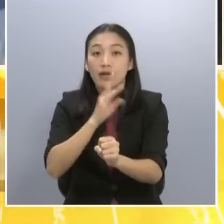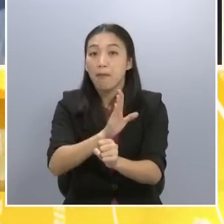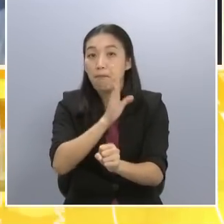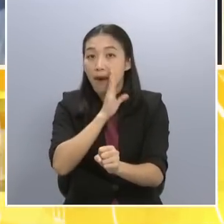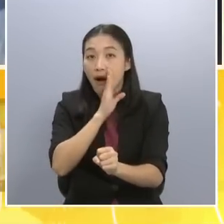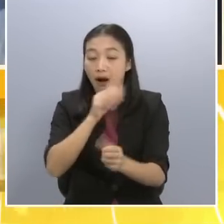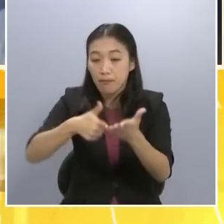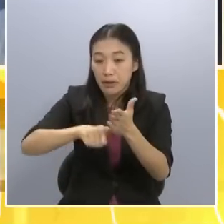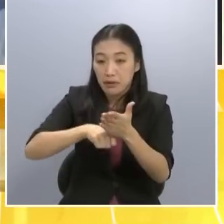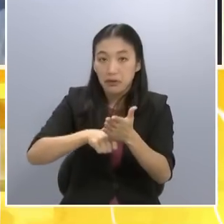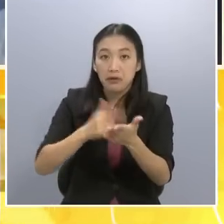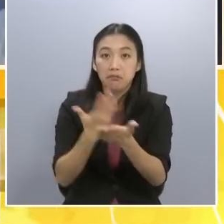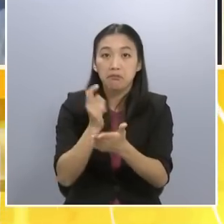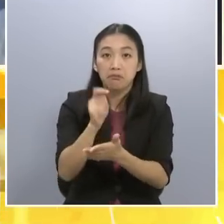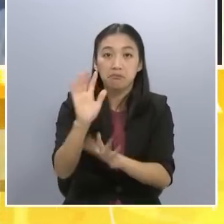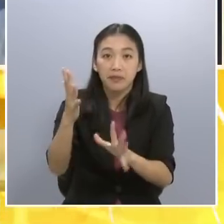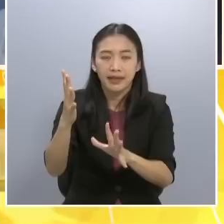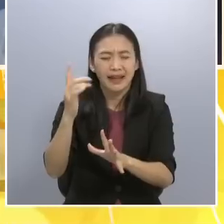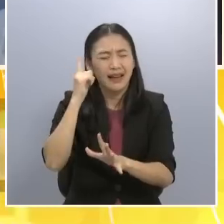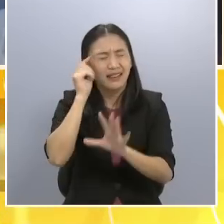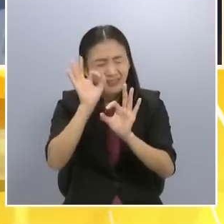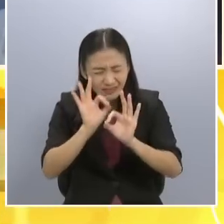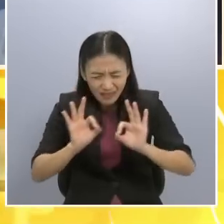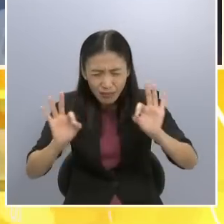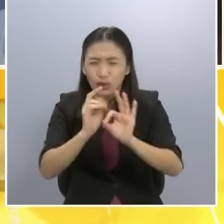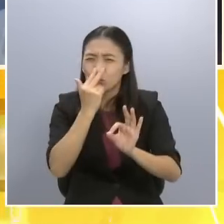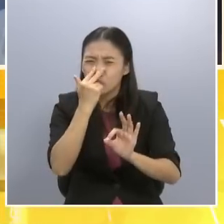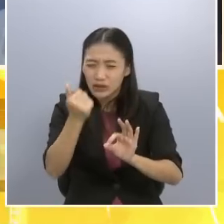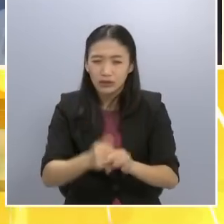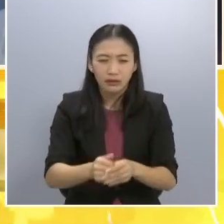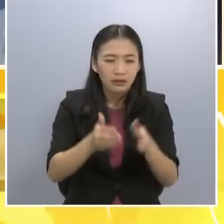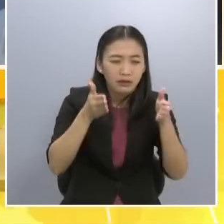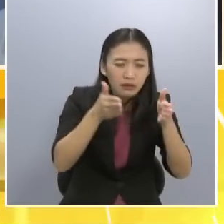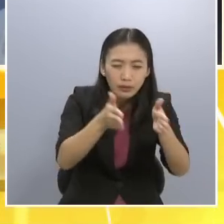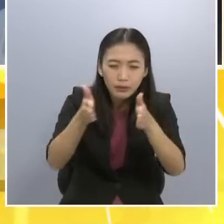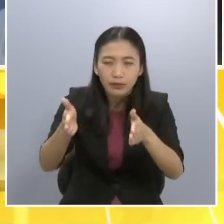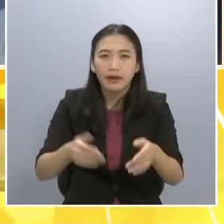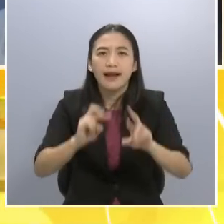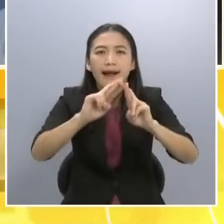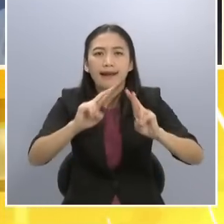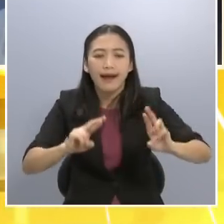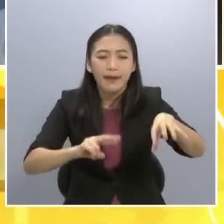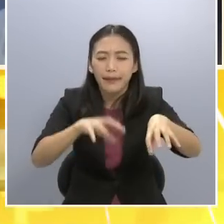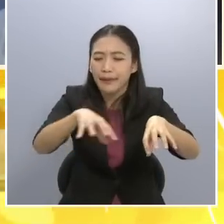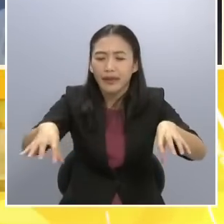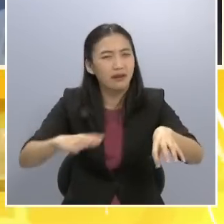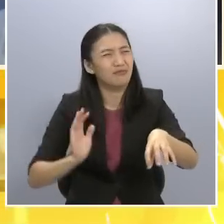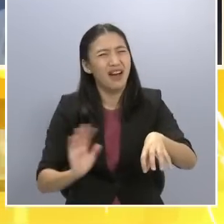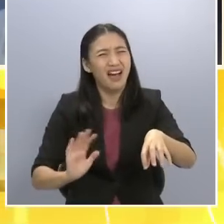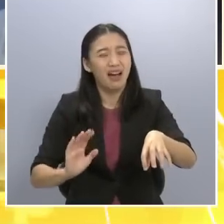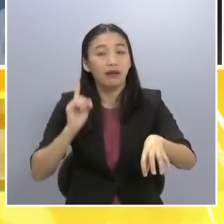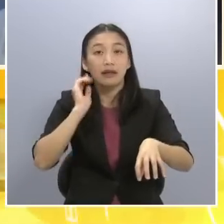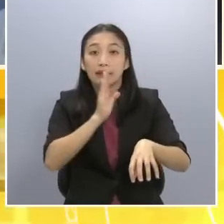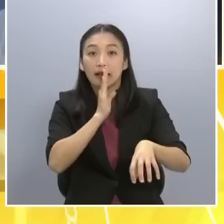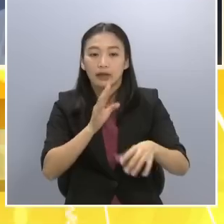ที่เคารพท่านต้องไปเน้นจับไอ้ที่มันเป็นรายใหญ ่ เครือข่ายที่เขาขายเจอกันเป็นลังๆเวลาแถล